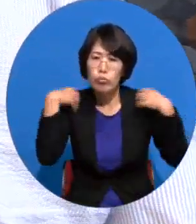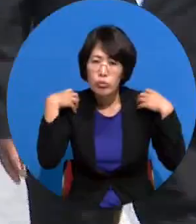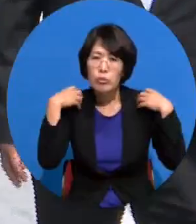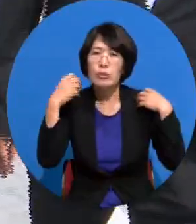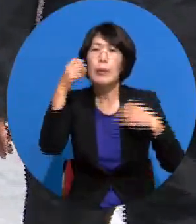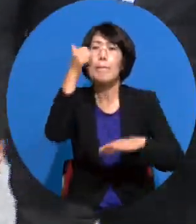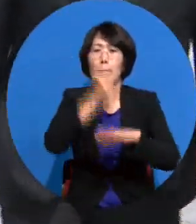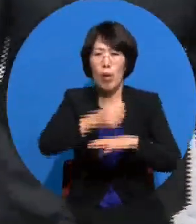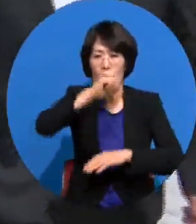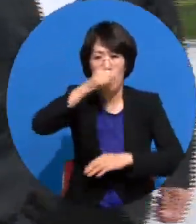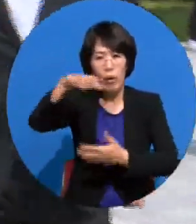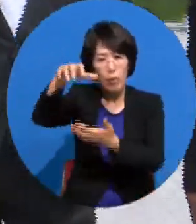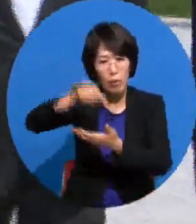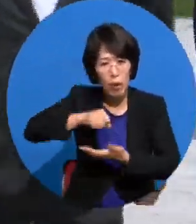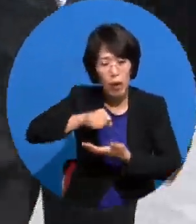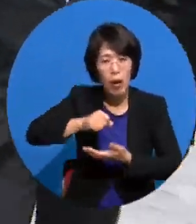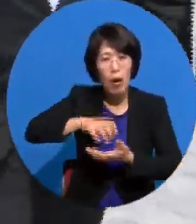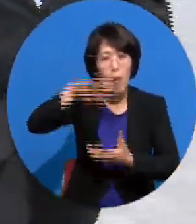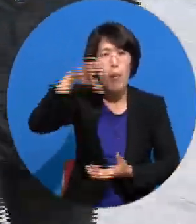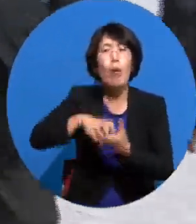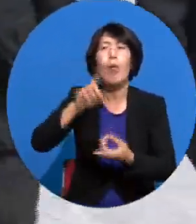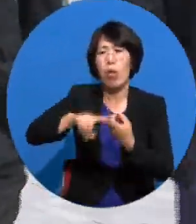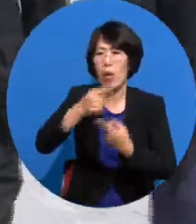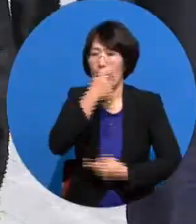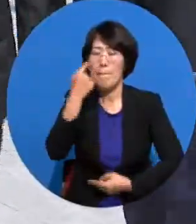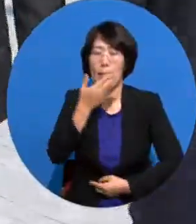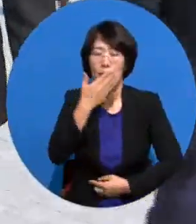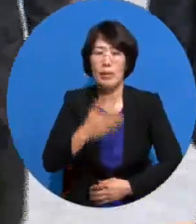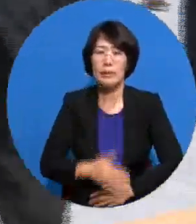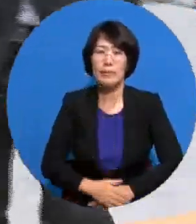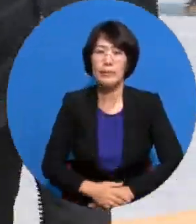관심은 결국 예산으로만 증명되기 때문입니다. MBC 뉴스 양현승입니다.